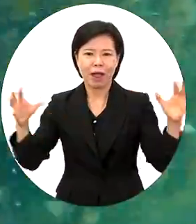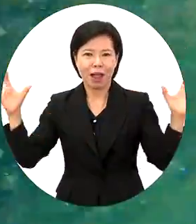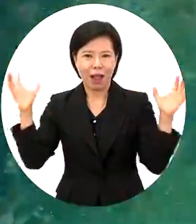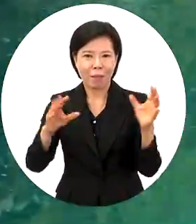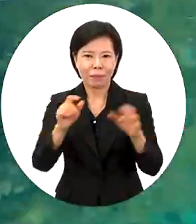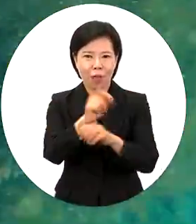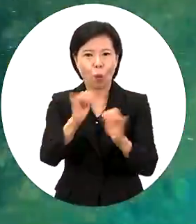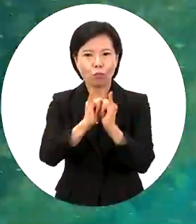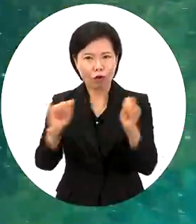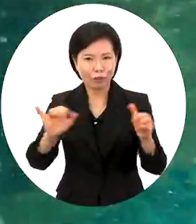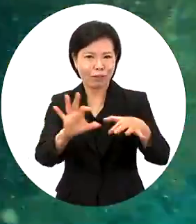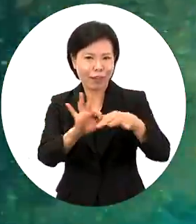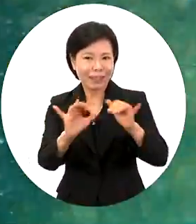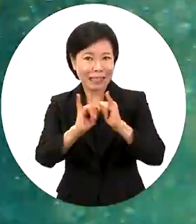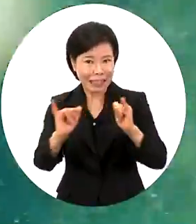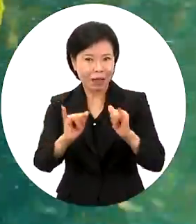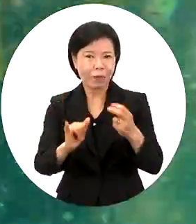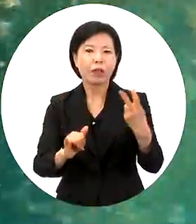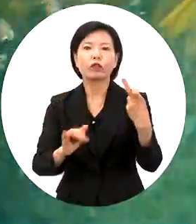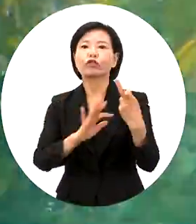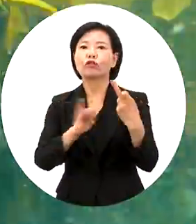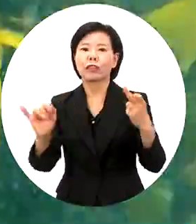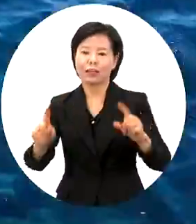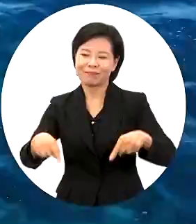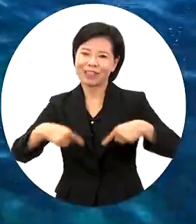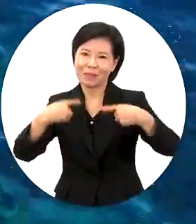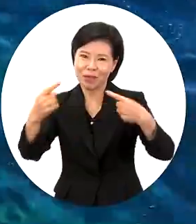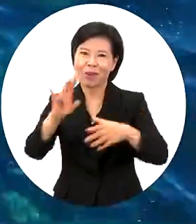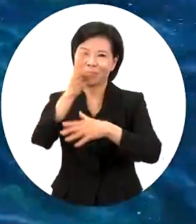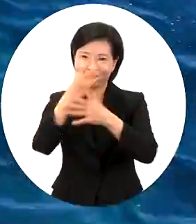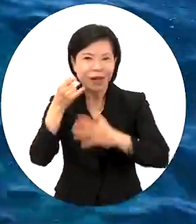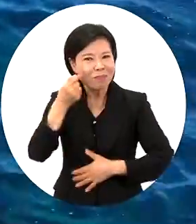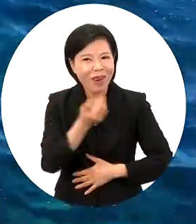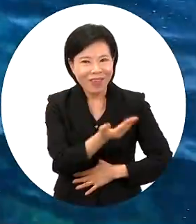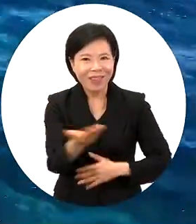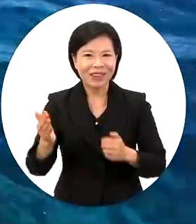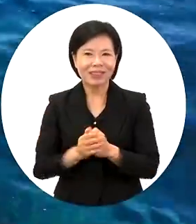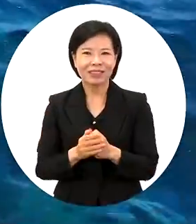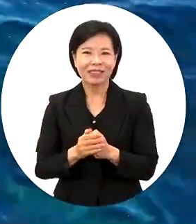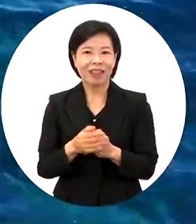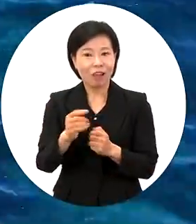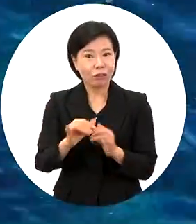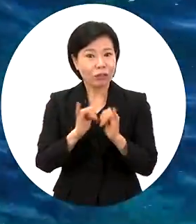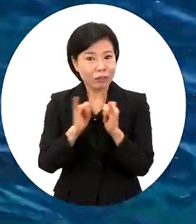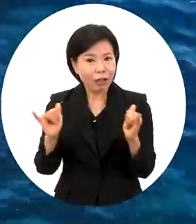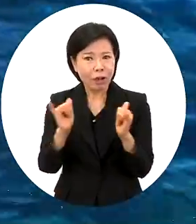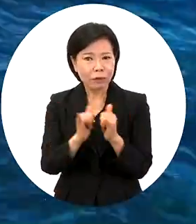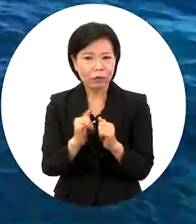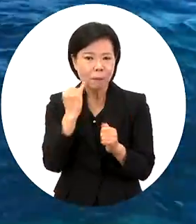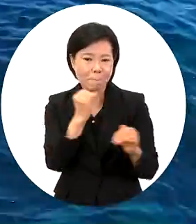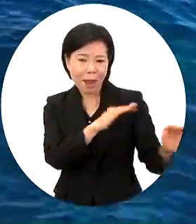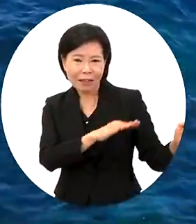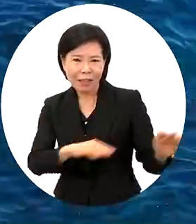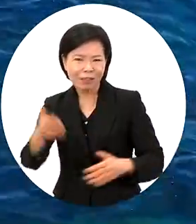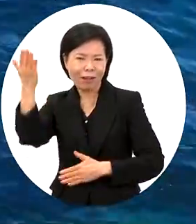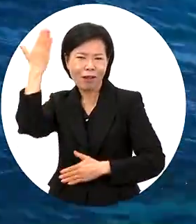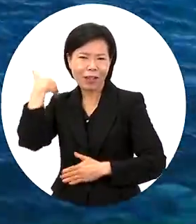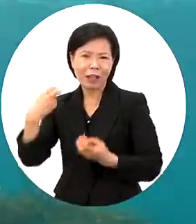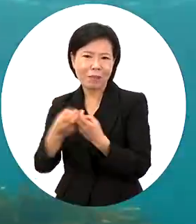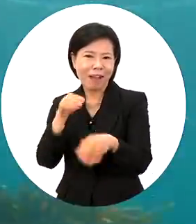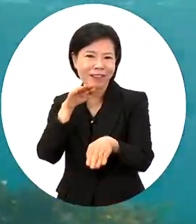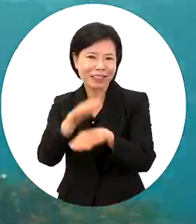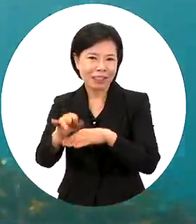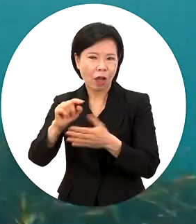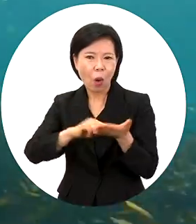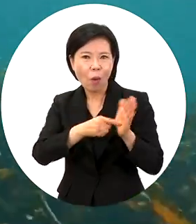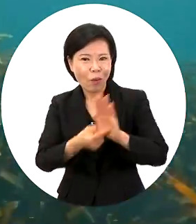총 7명의 제주 해녀와 관계 공무원 등 12명이 참여했습니다. 참가자들은 독도 앞바다에서 과거